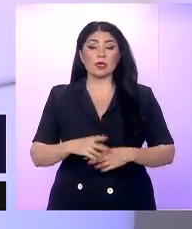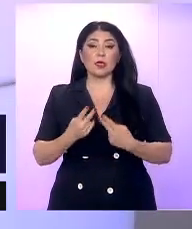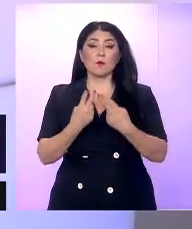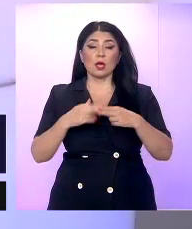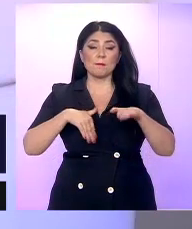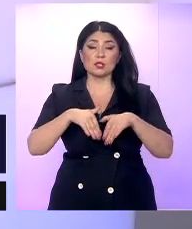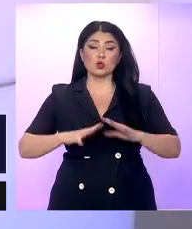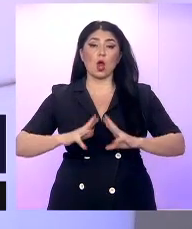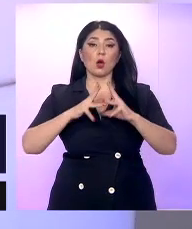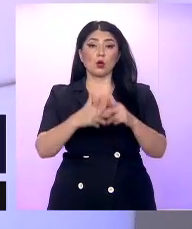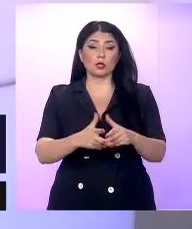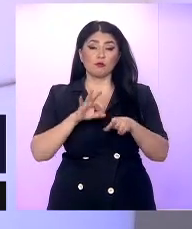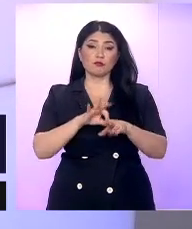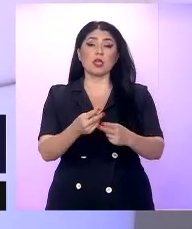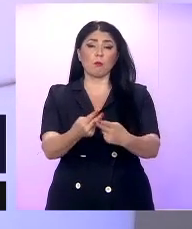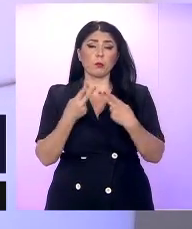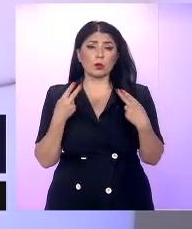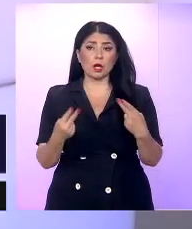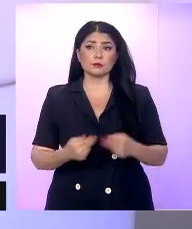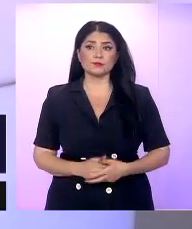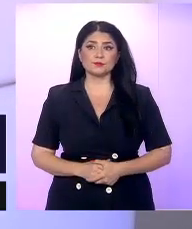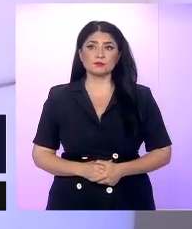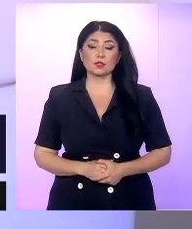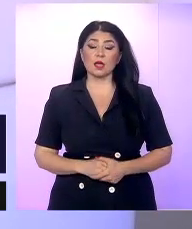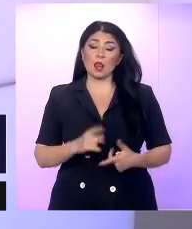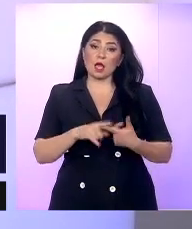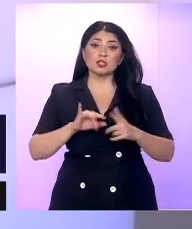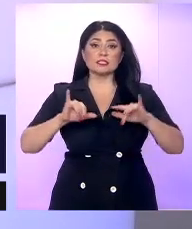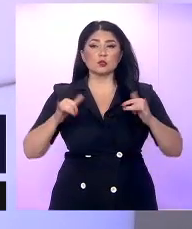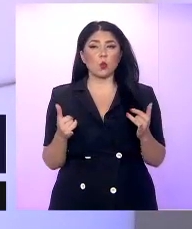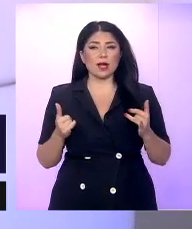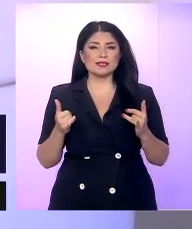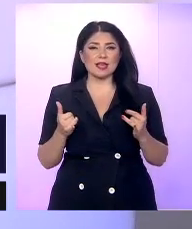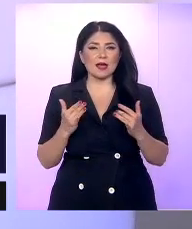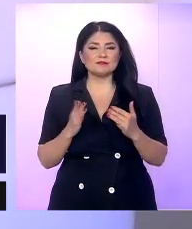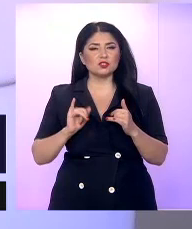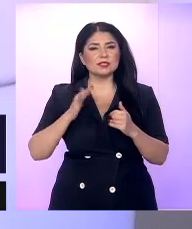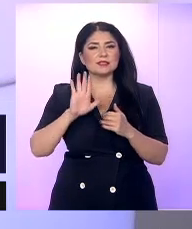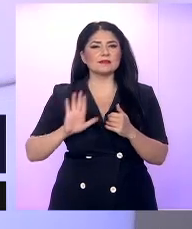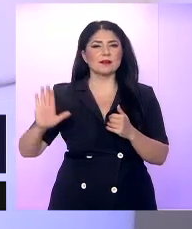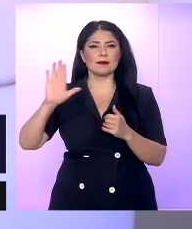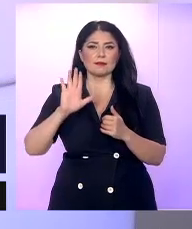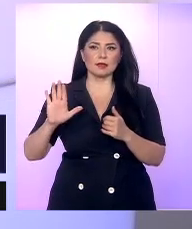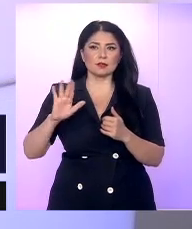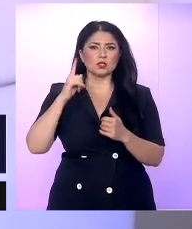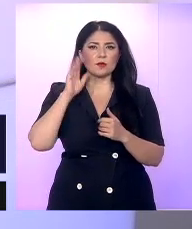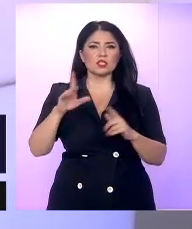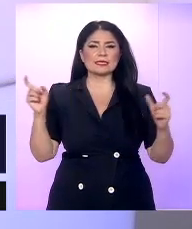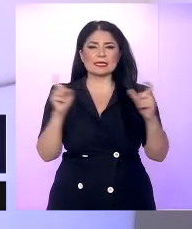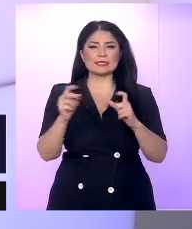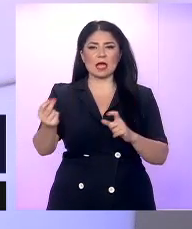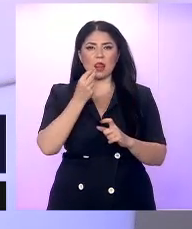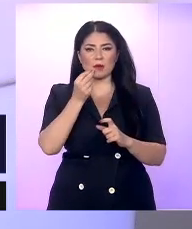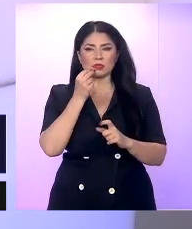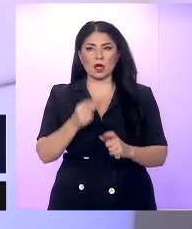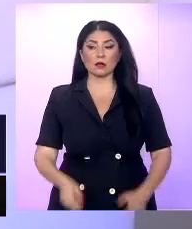cea de ministru al Agriculturii, inclusiv în contextul mai larg, extern. Știm foarte bine, cu această criză